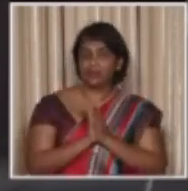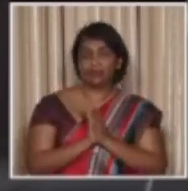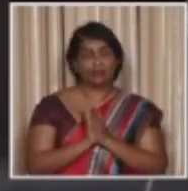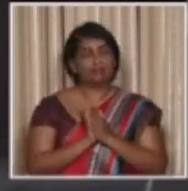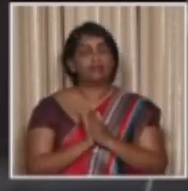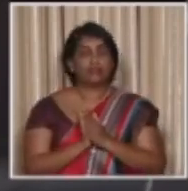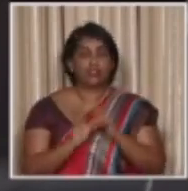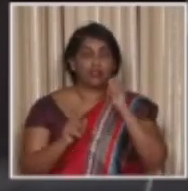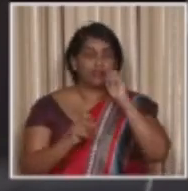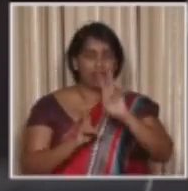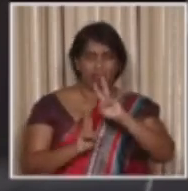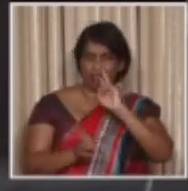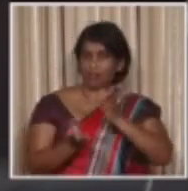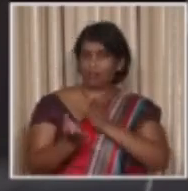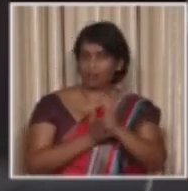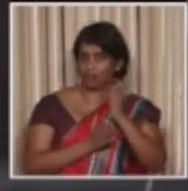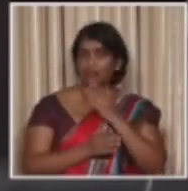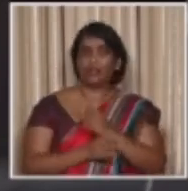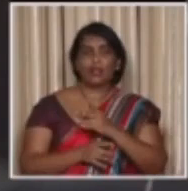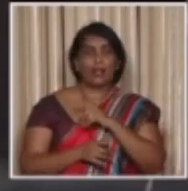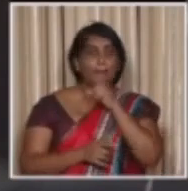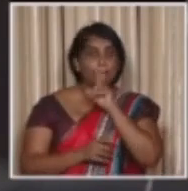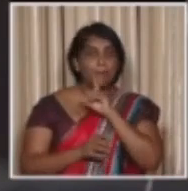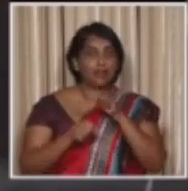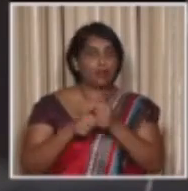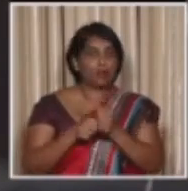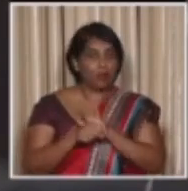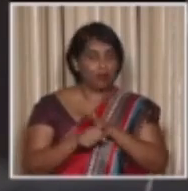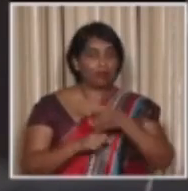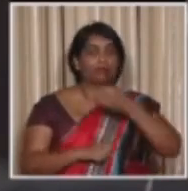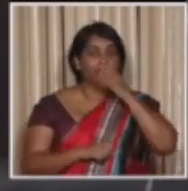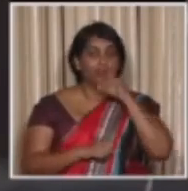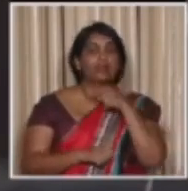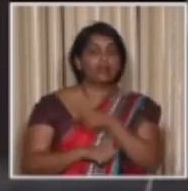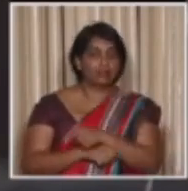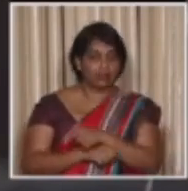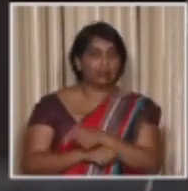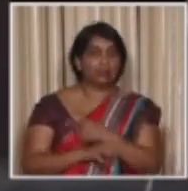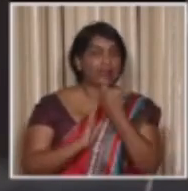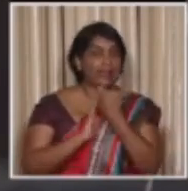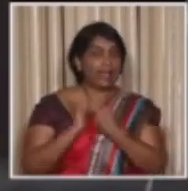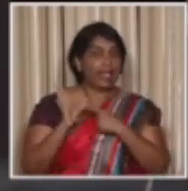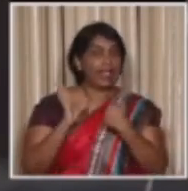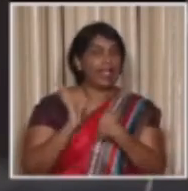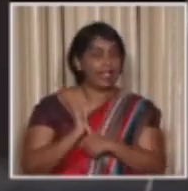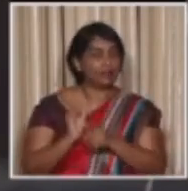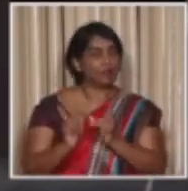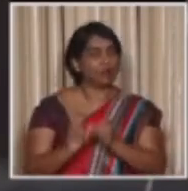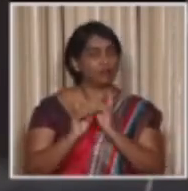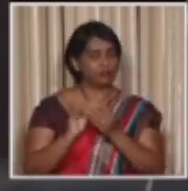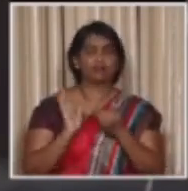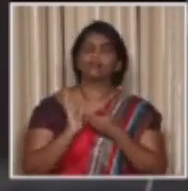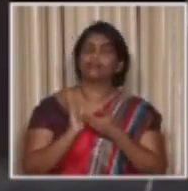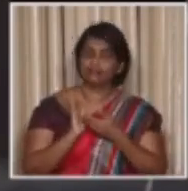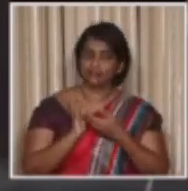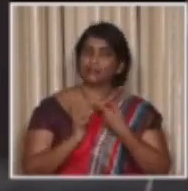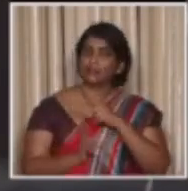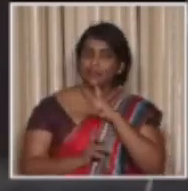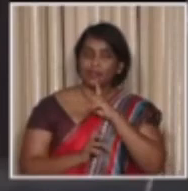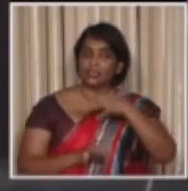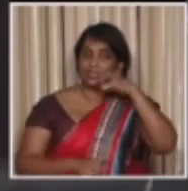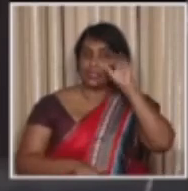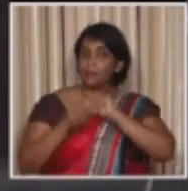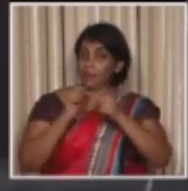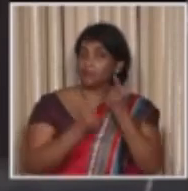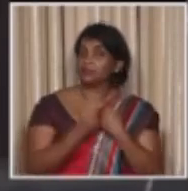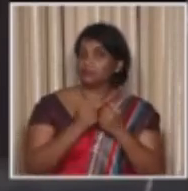දැඟලුවේ මිනිස්සු නොමග ඇරියේ ධම්මික පණිය ප්‍රොමෝට් කරන්නත් මේ පණත විධිවිධාන තාමත් ඒ විදිහට තියෙනවා. ඒකයි අපි කියන්නේ ඖෂධ